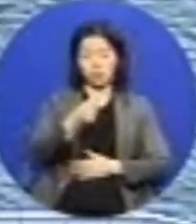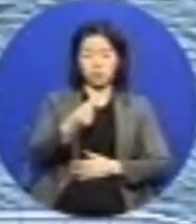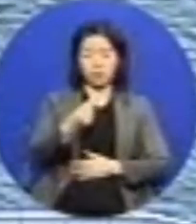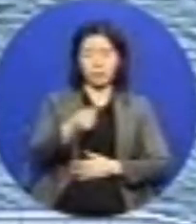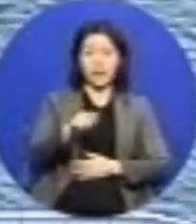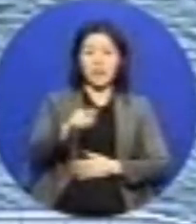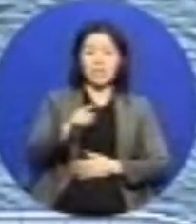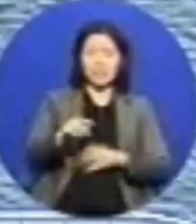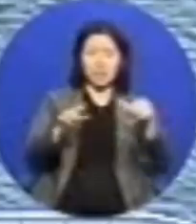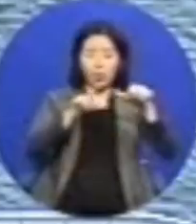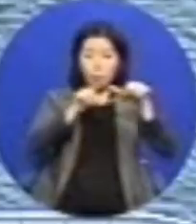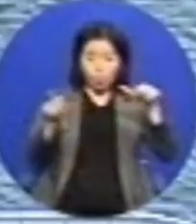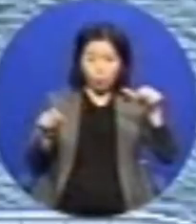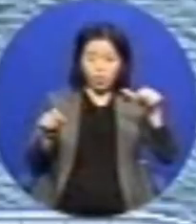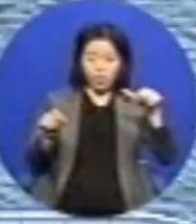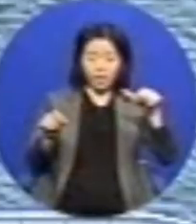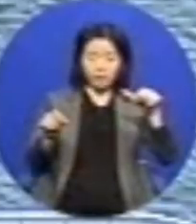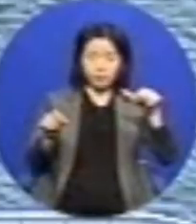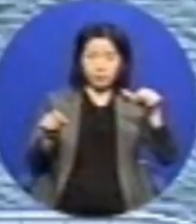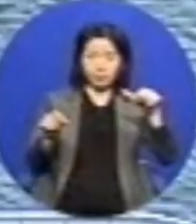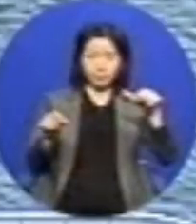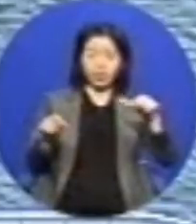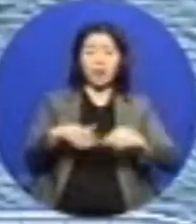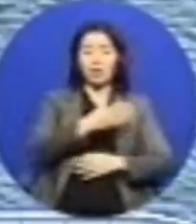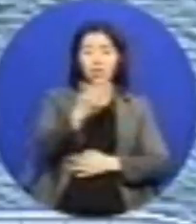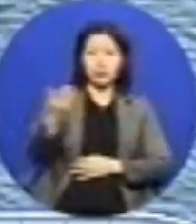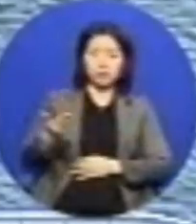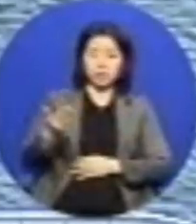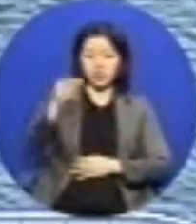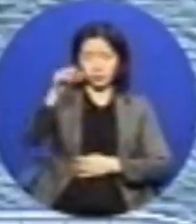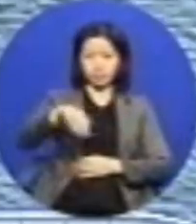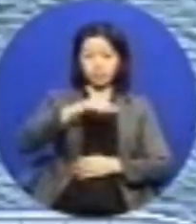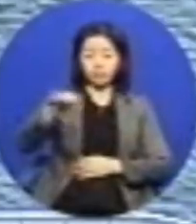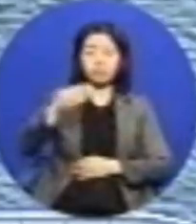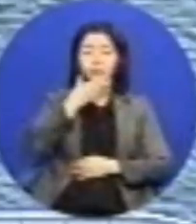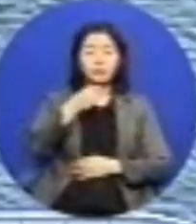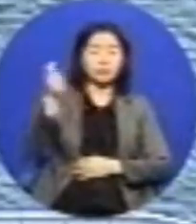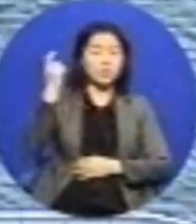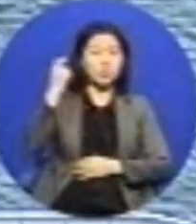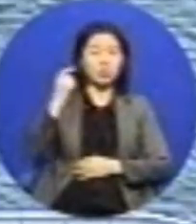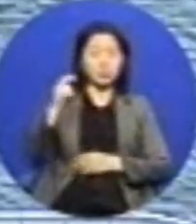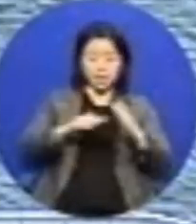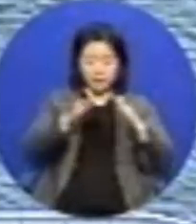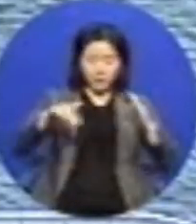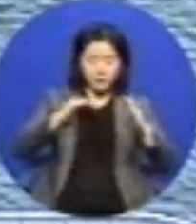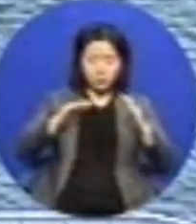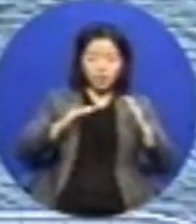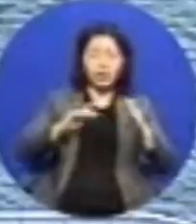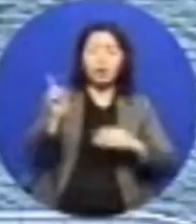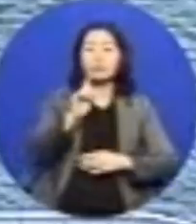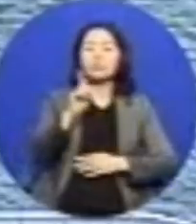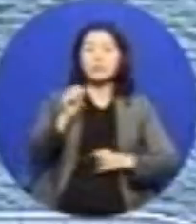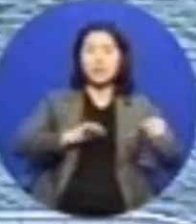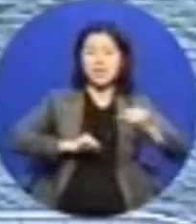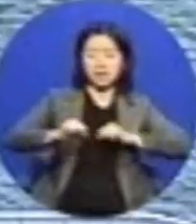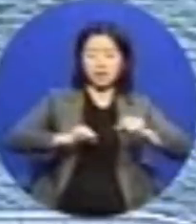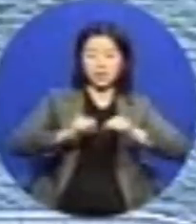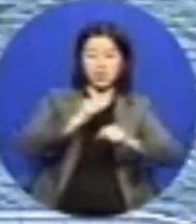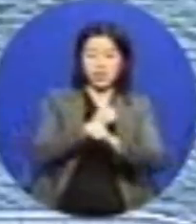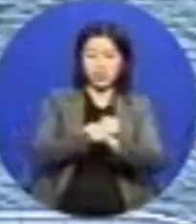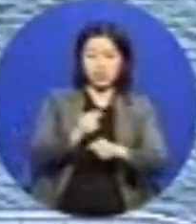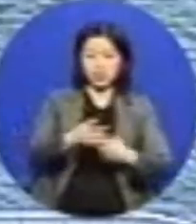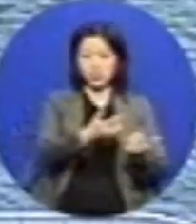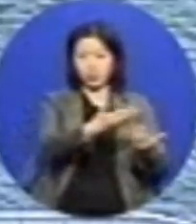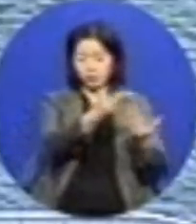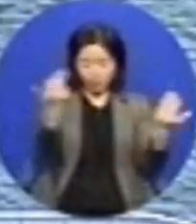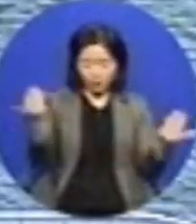이제 이오레 여러분이 이 십자가의 복음이 가정 안에 어떤 역사를 일으키는 지를 여러분의 다 경험하실 수